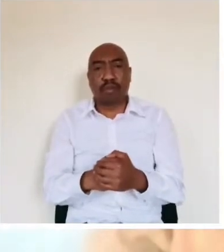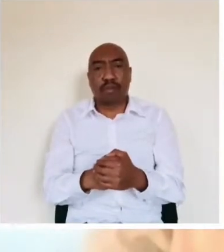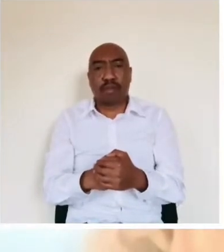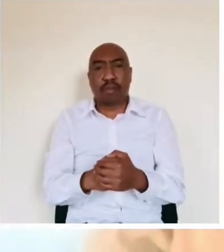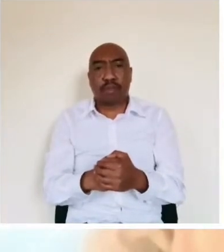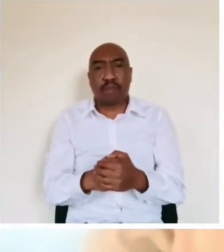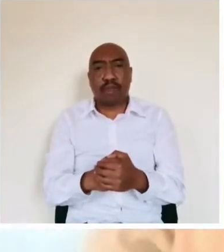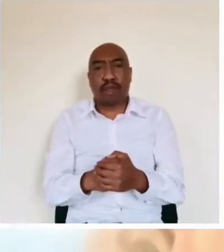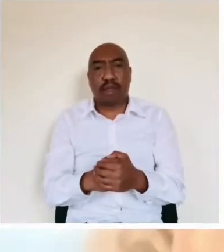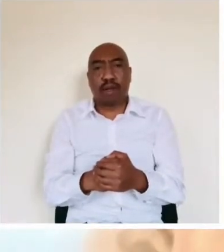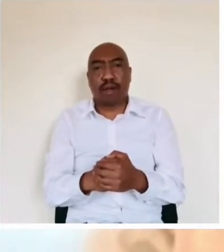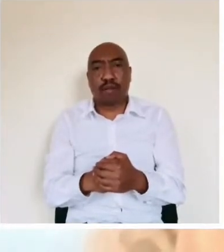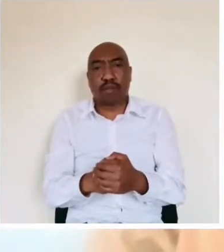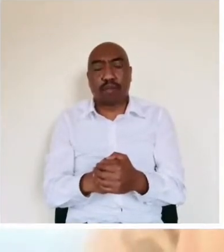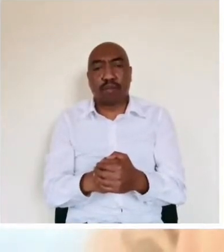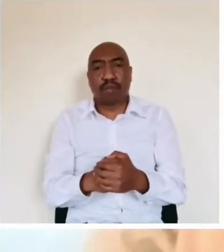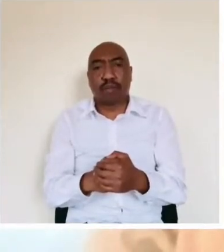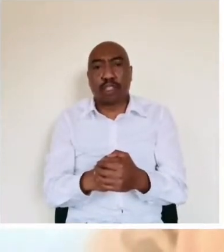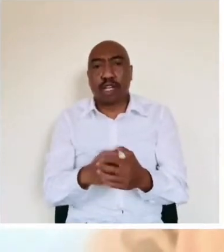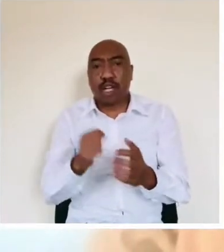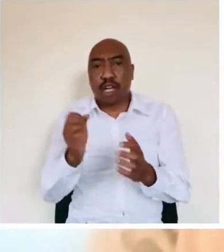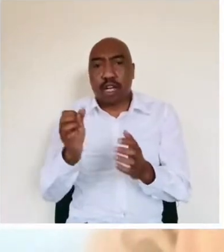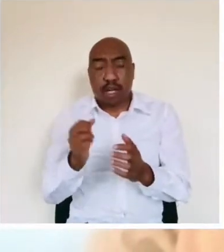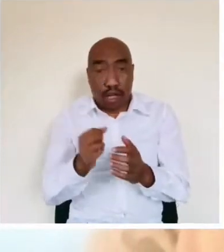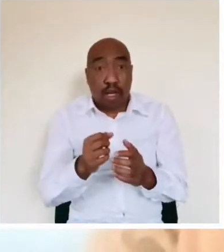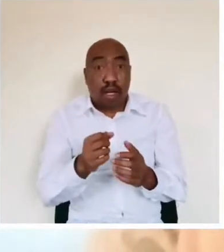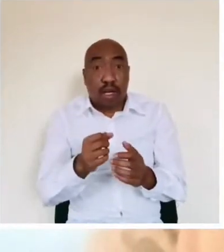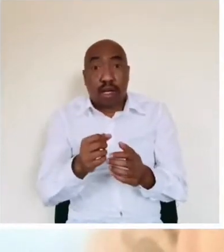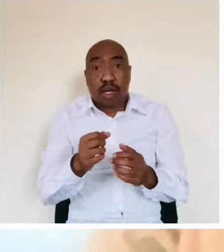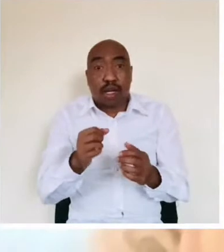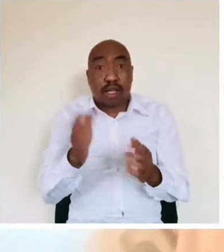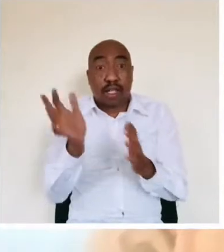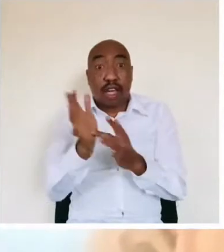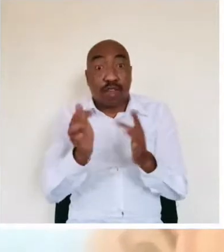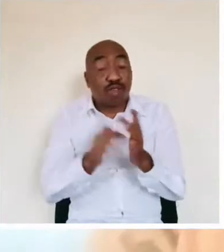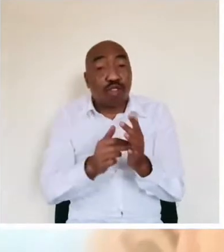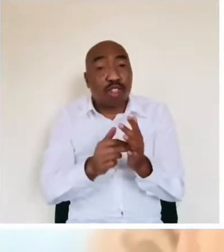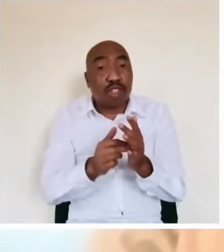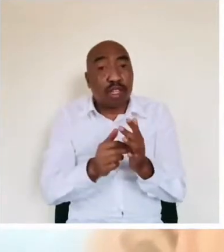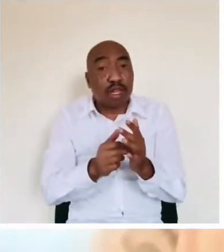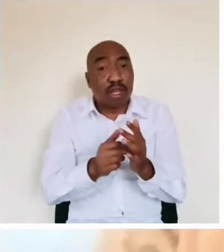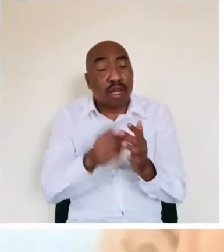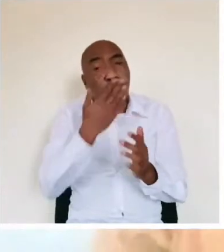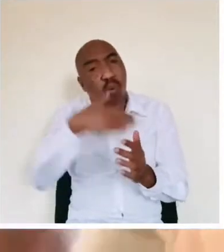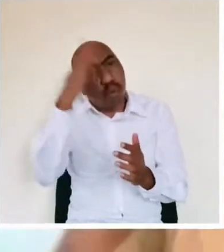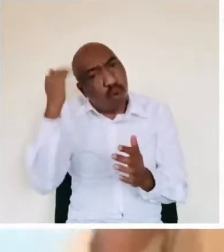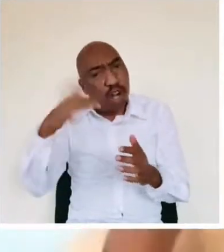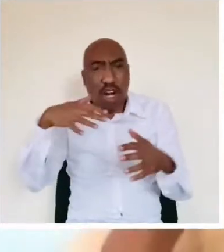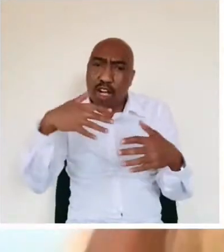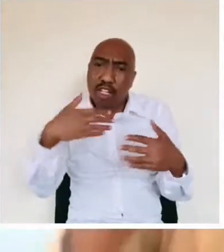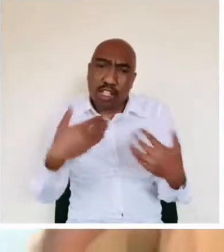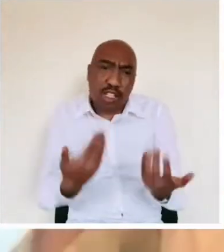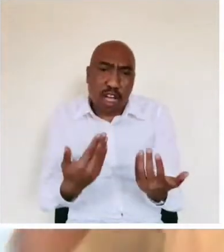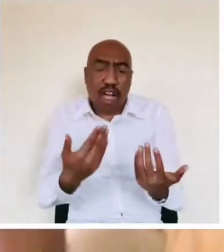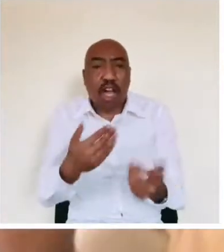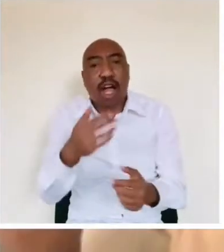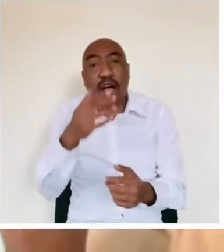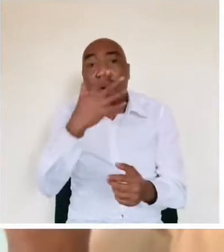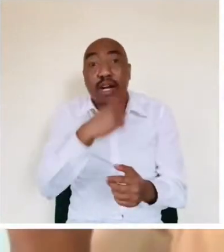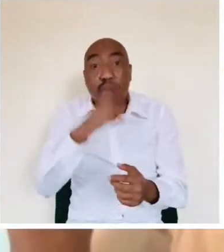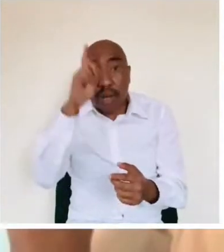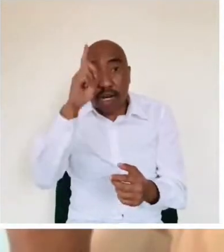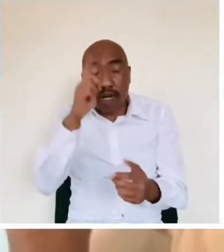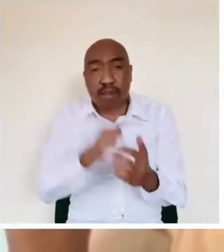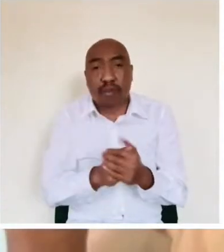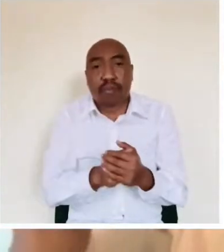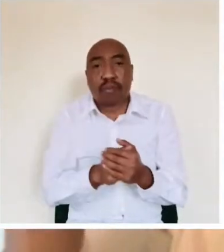D'après notre confession de foi, d'après notre enseignement, Jésus est un Dieu ou un homme? Si vous dites Dieu,